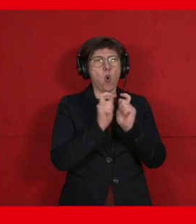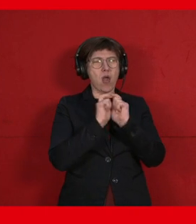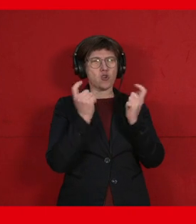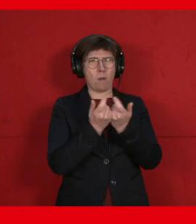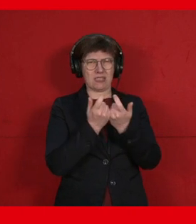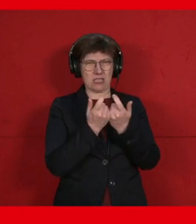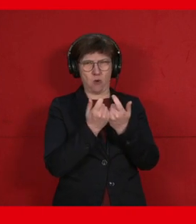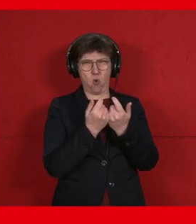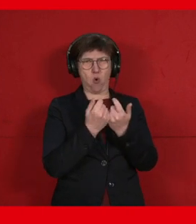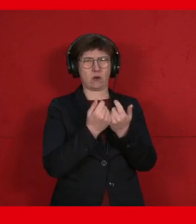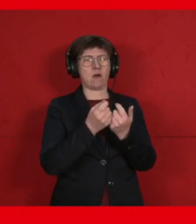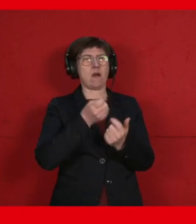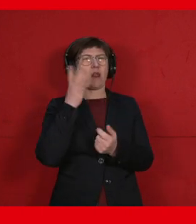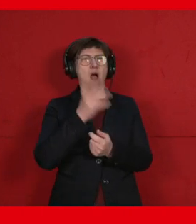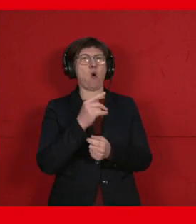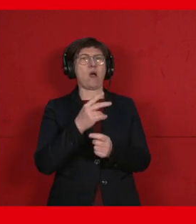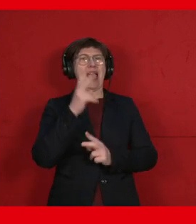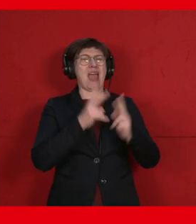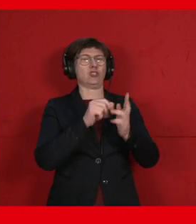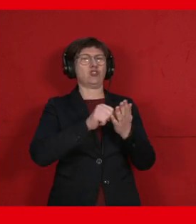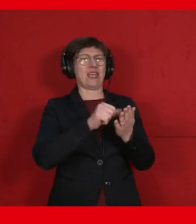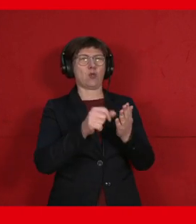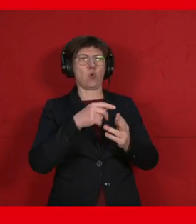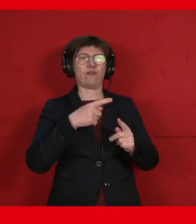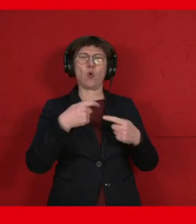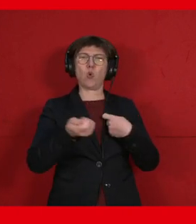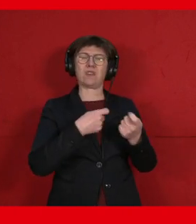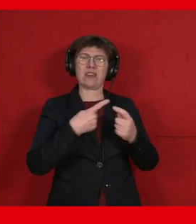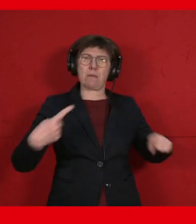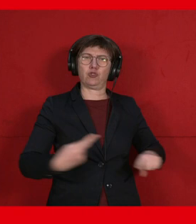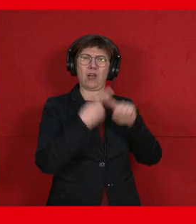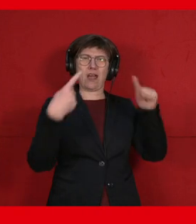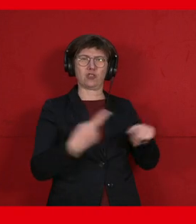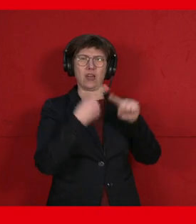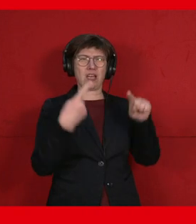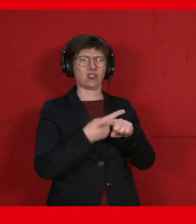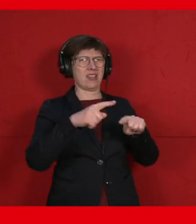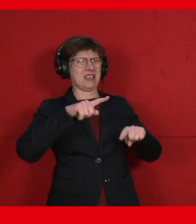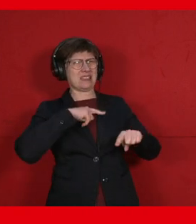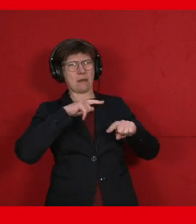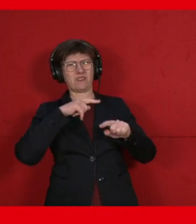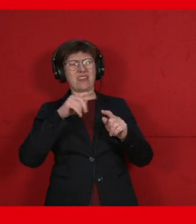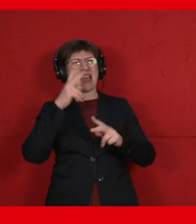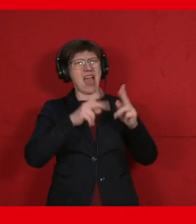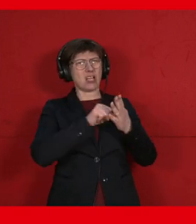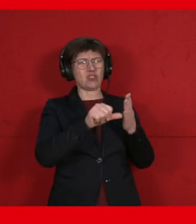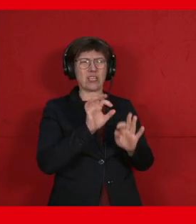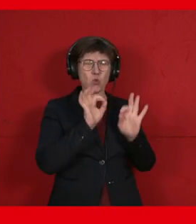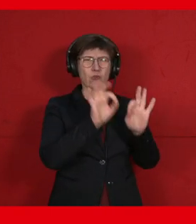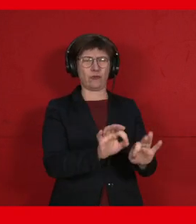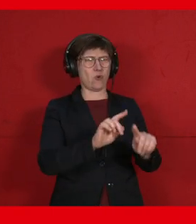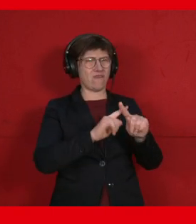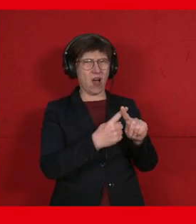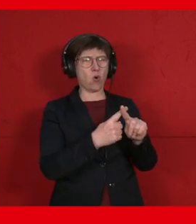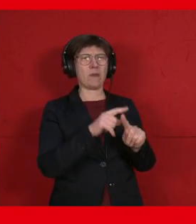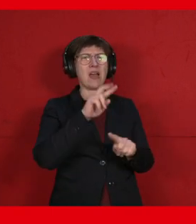Kohlekommission, wo man sicherlich auch über die Entschädigungen für die Unternehmen streiten kann, habe ich aber mich auch irgendwann für diese Entschädigung eingesetzt unter der Maßgabe,